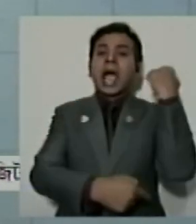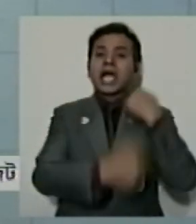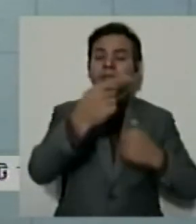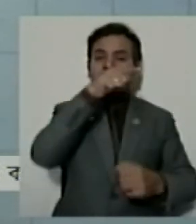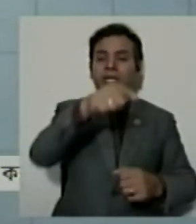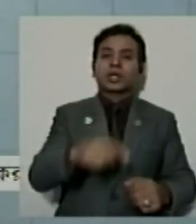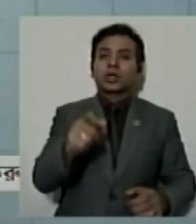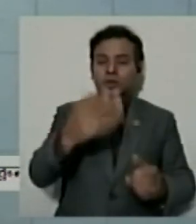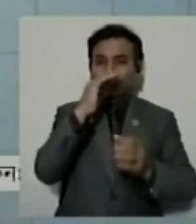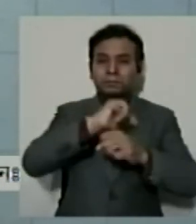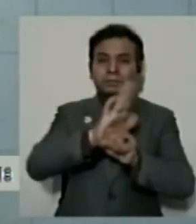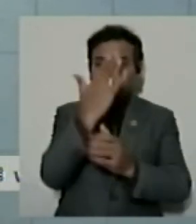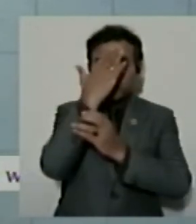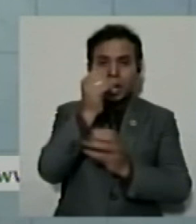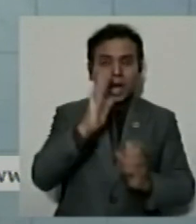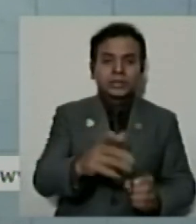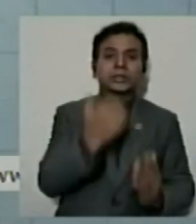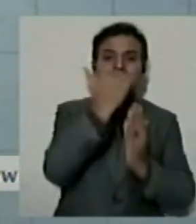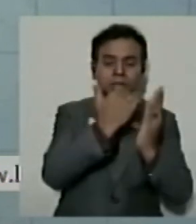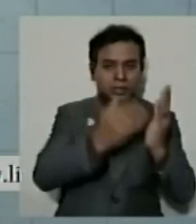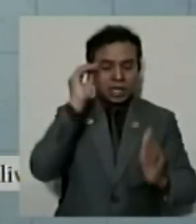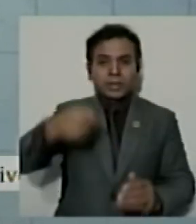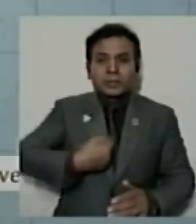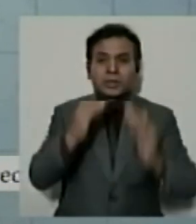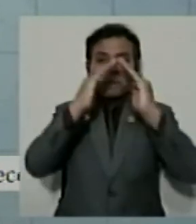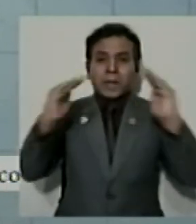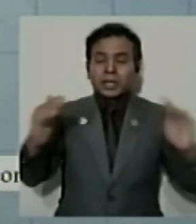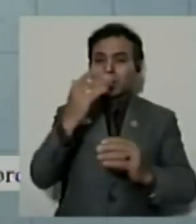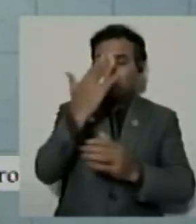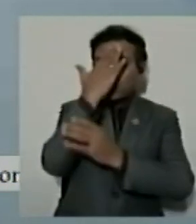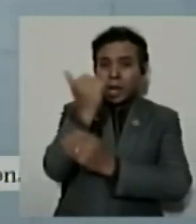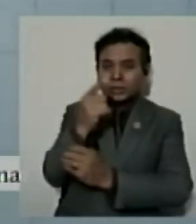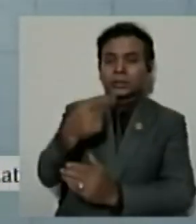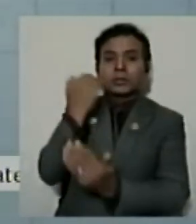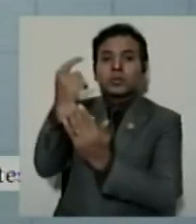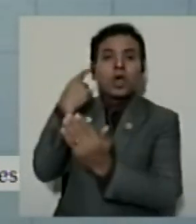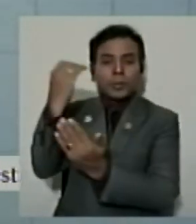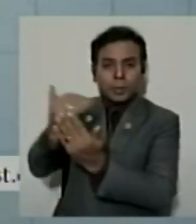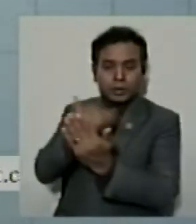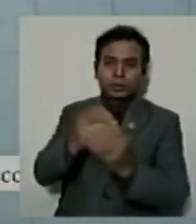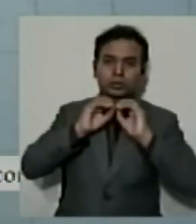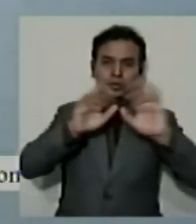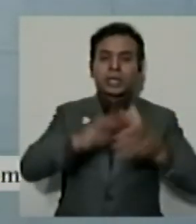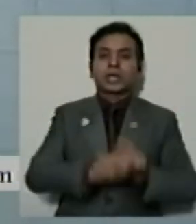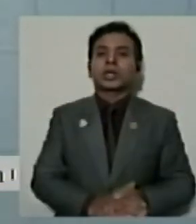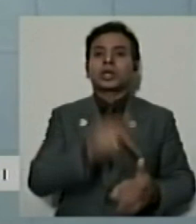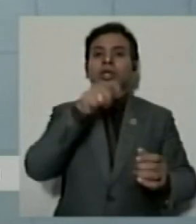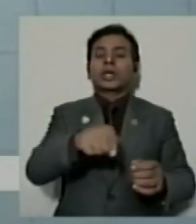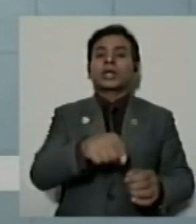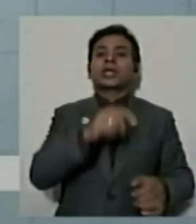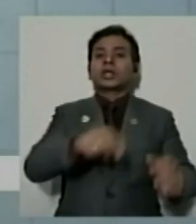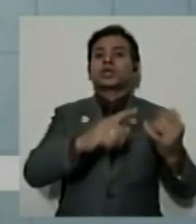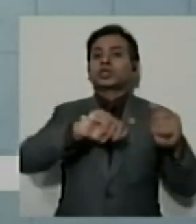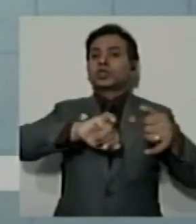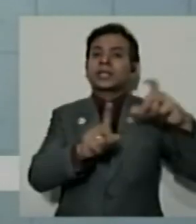সোহরাওয়ার্দী হাসপাতালে এখন পর্যন্ত কোনো রোগী ভর্তি হয় নাই, এবং তারা প্রস্তুতি গ্রহণ করছেন